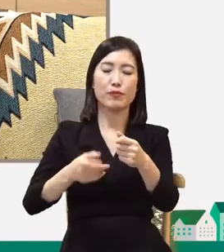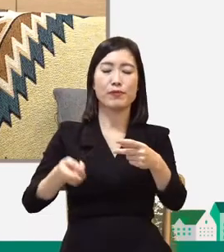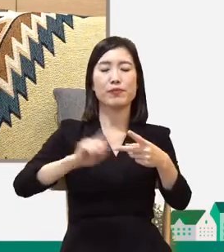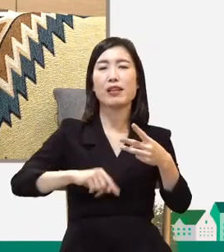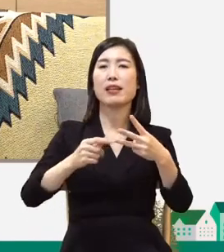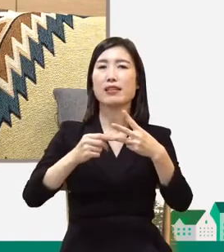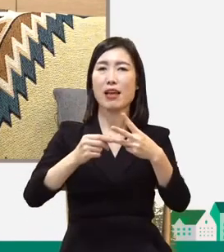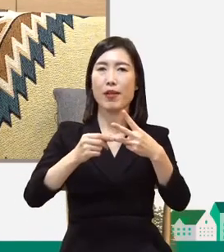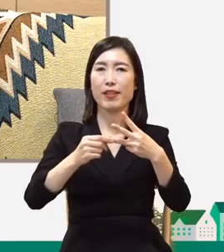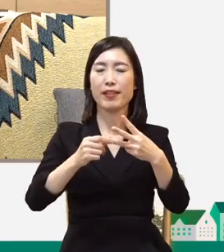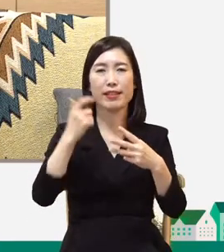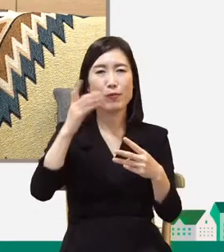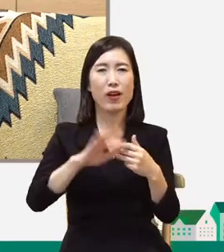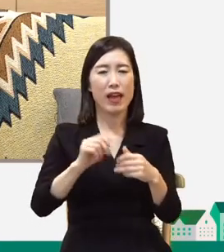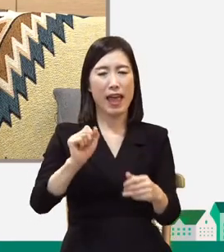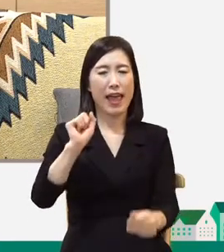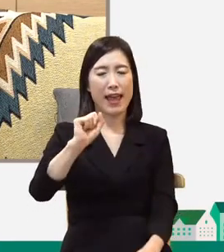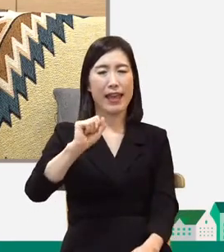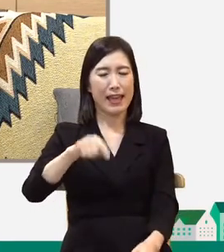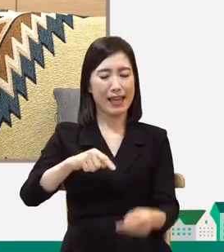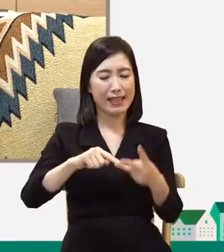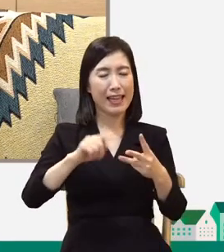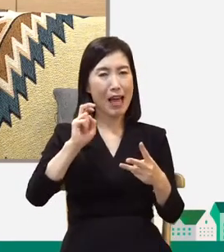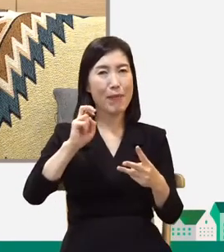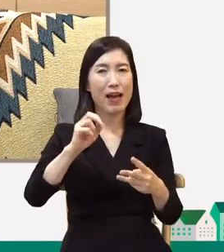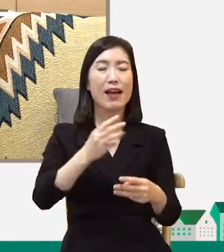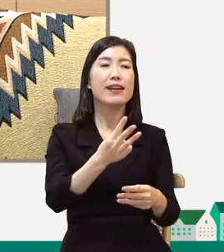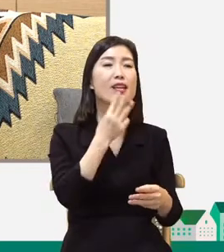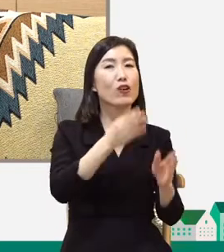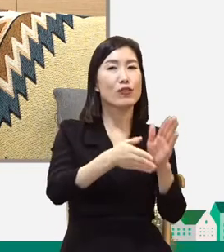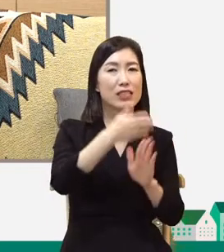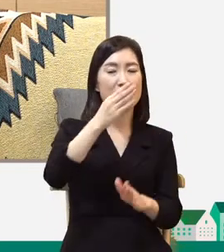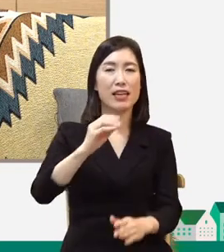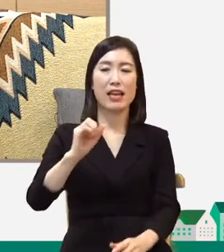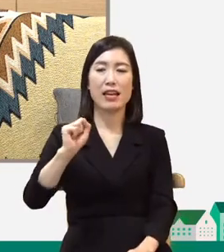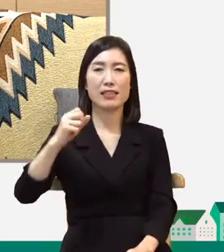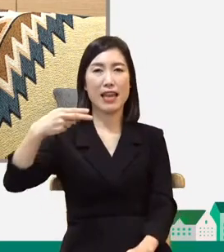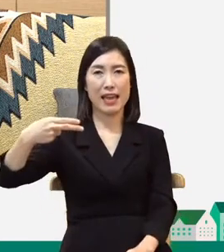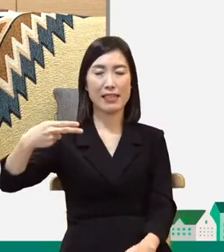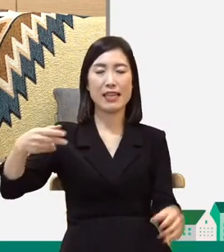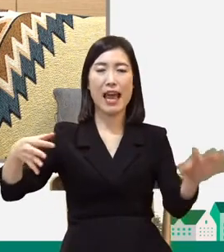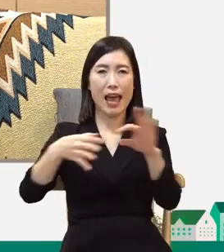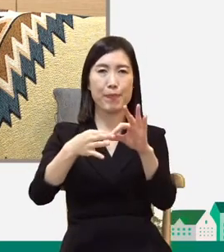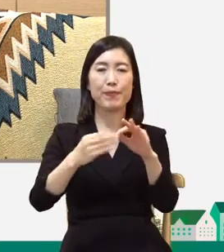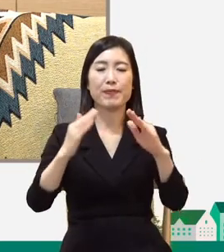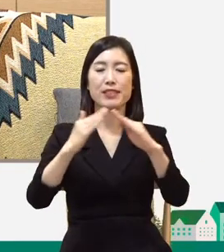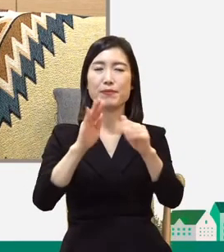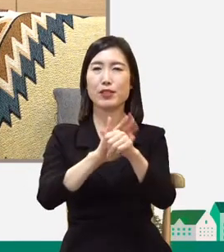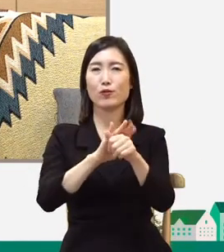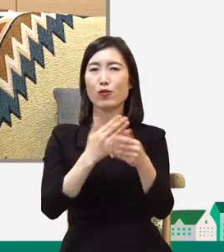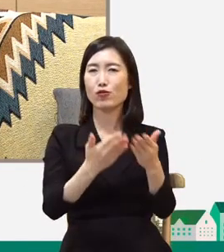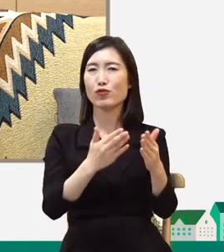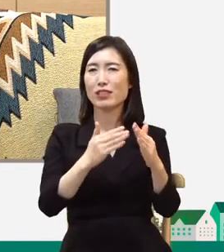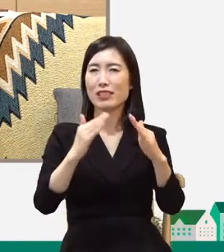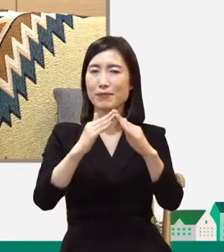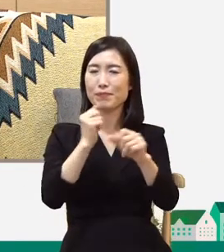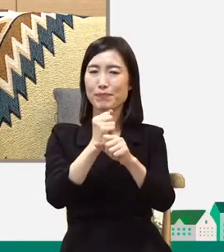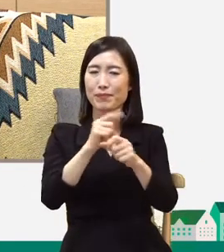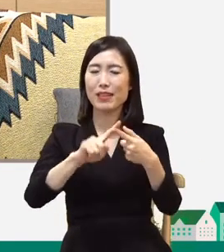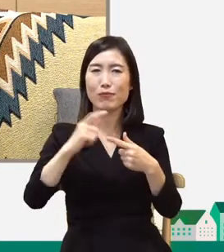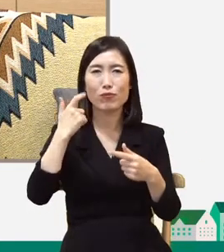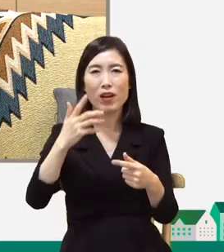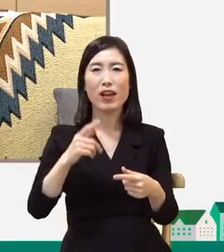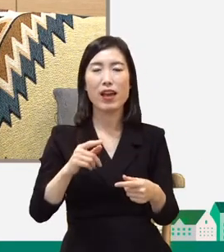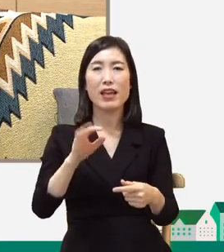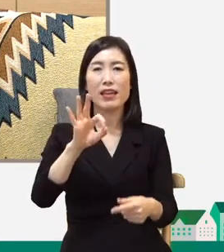질문은 이거는 아마 이제 SH가 지금 서울시랑 같이 진행되고 있는 지원주택에 관련될 것 같은데요. 이거는